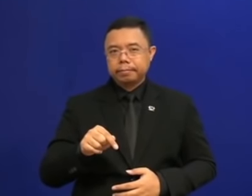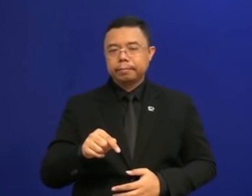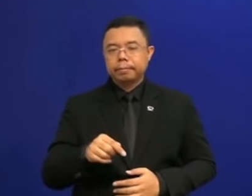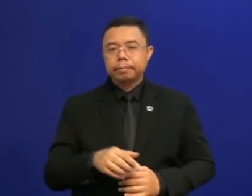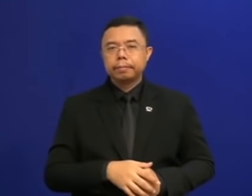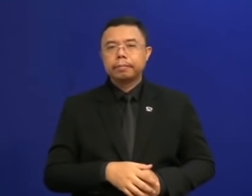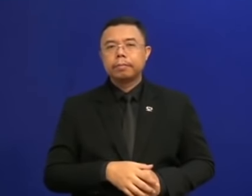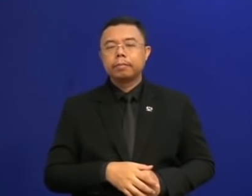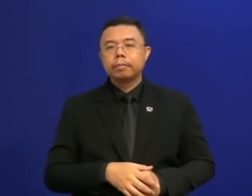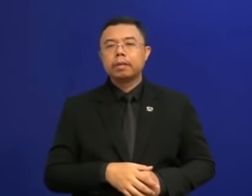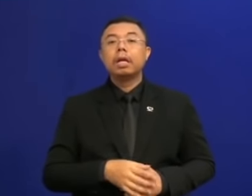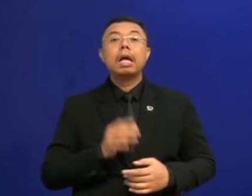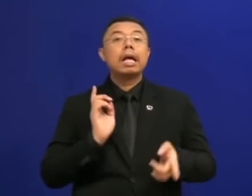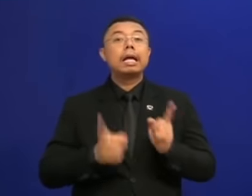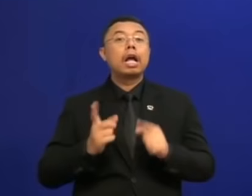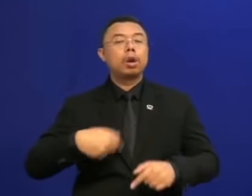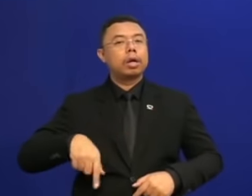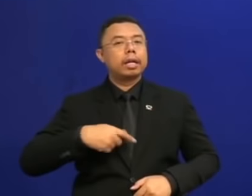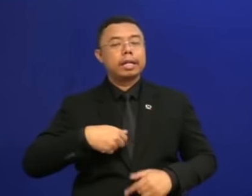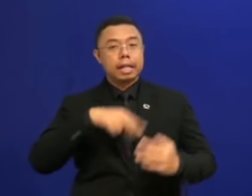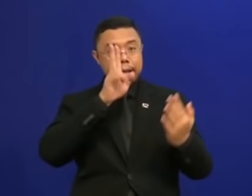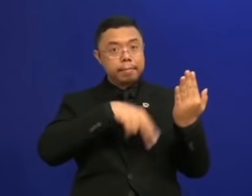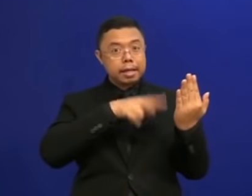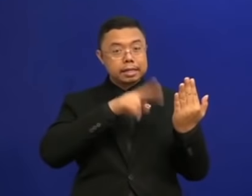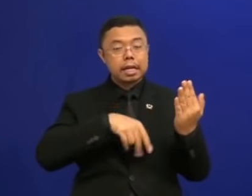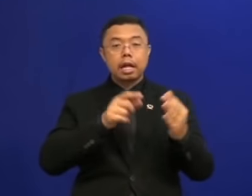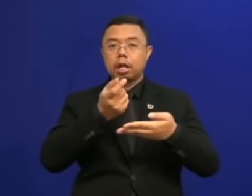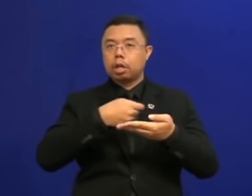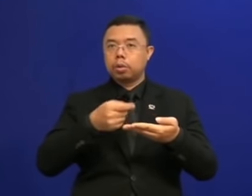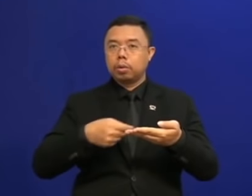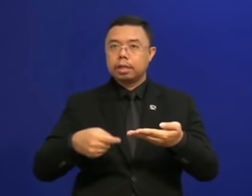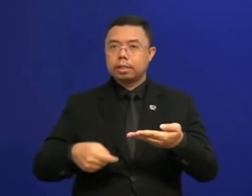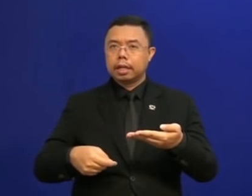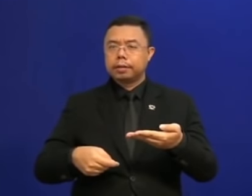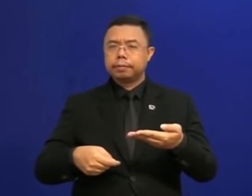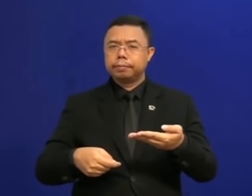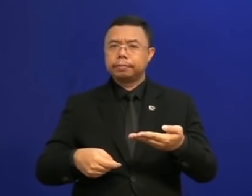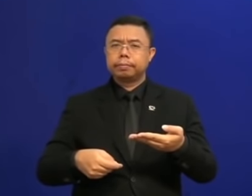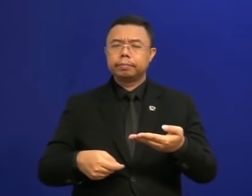Ya. Kalau kita membaca tulisan